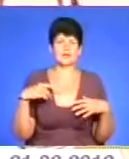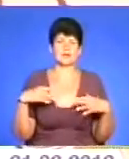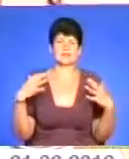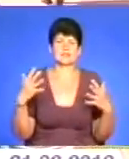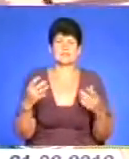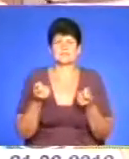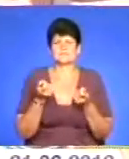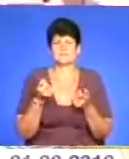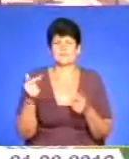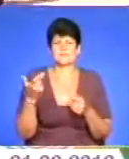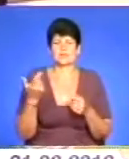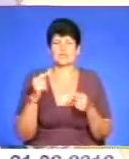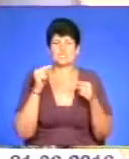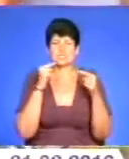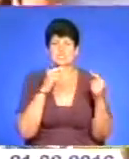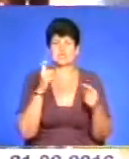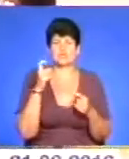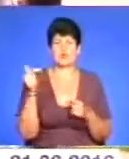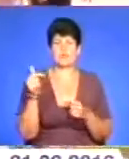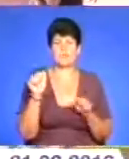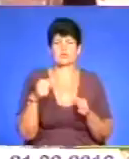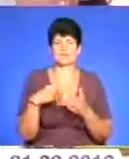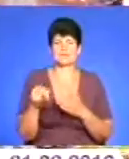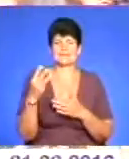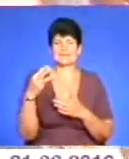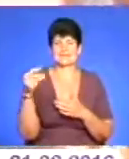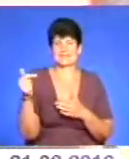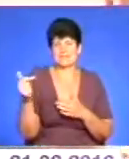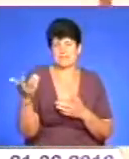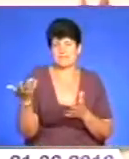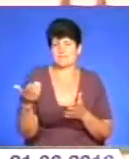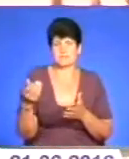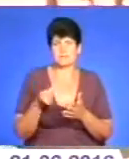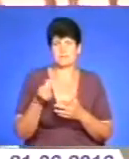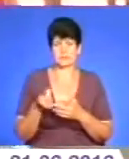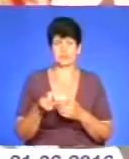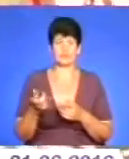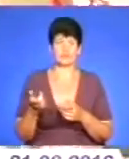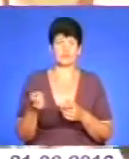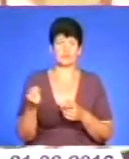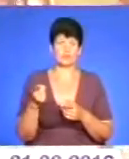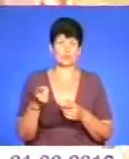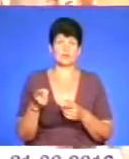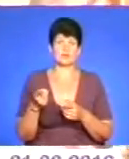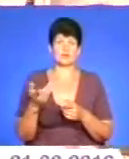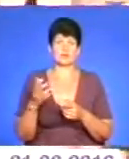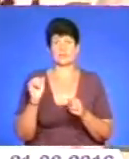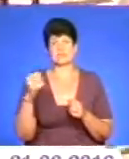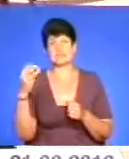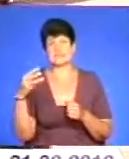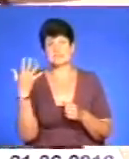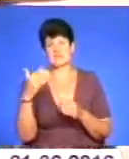пару гривень. Коли шашлик, наприклад, за 100 грам можна 30 гривень заплатити, то в будь-якому престижному ресторані Тернополя ціни можуть бути 35 і